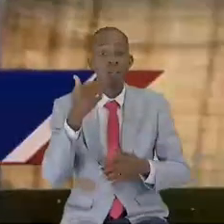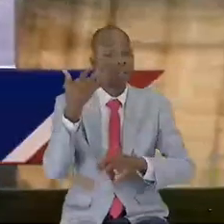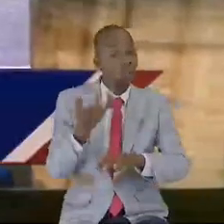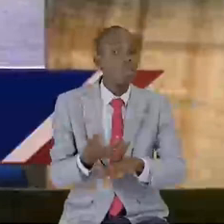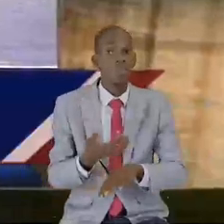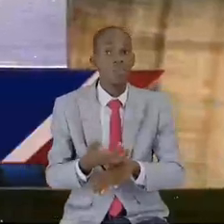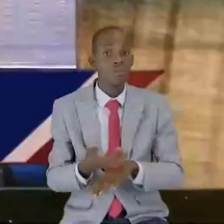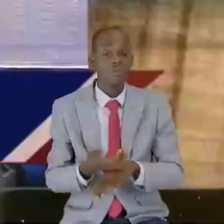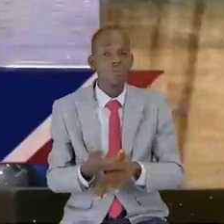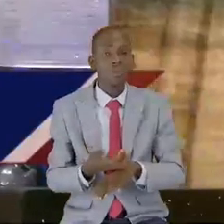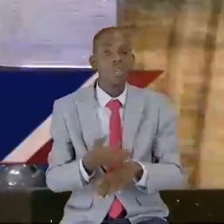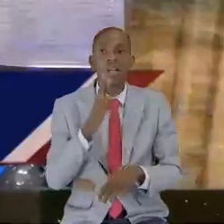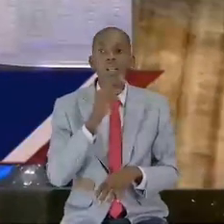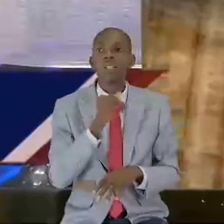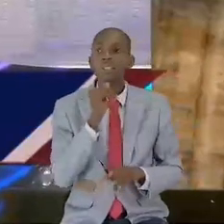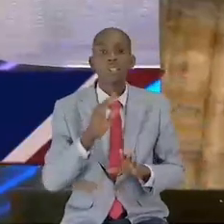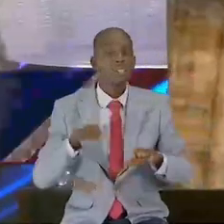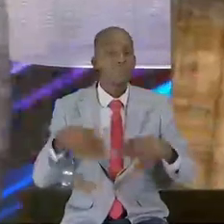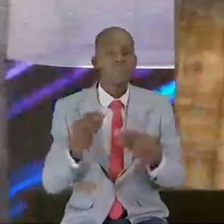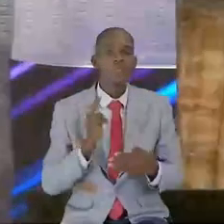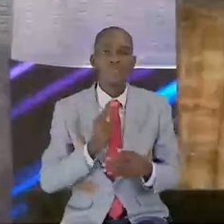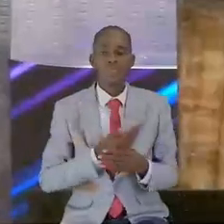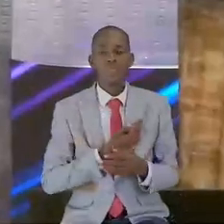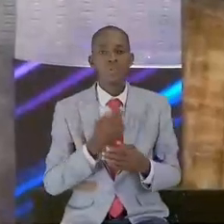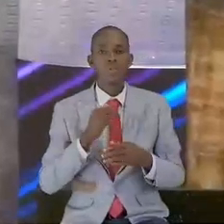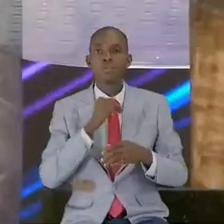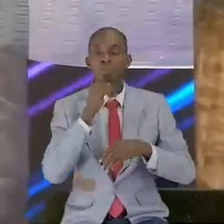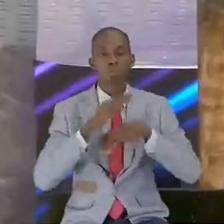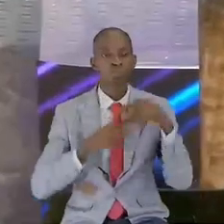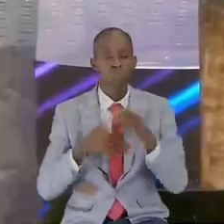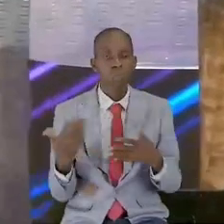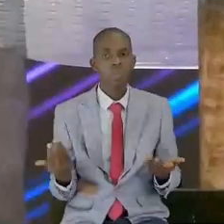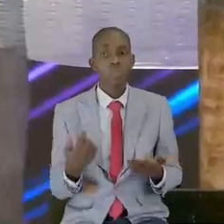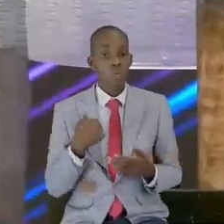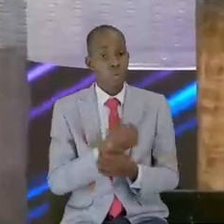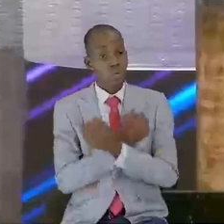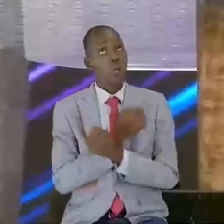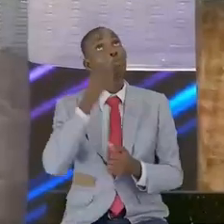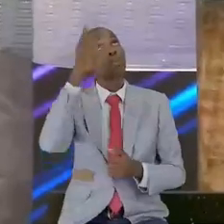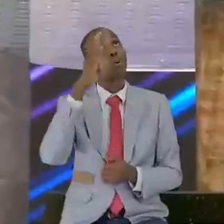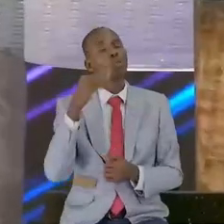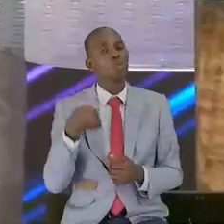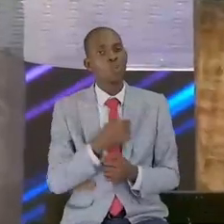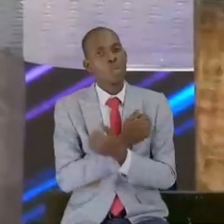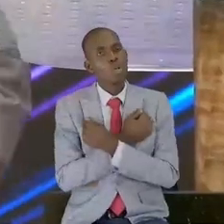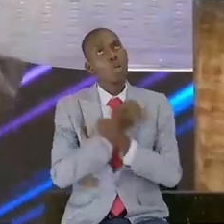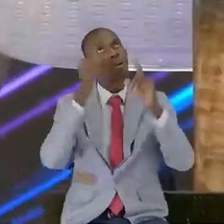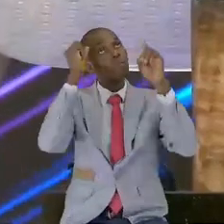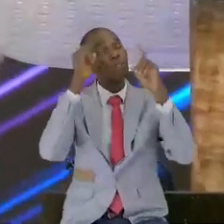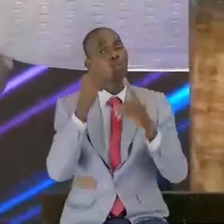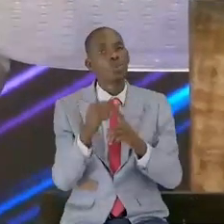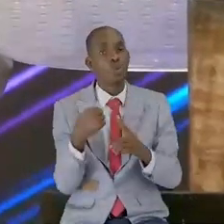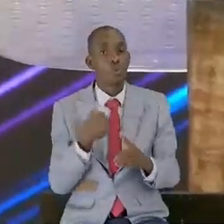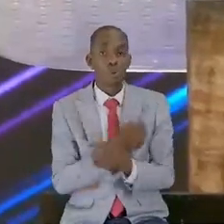Ses commandements ne nous donnent pas de malaise. Nous aimons Dieu, nous aimons sa parole, nous aimons Dieu et nous aimons